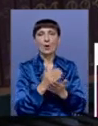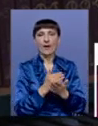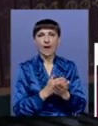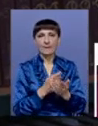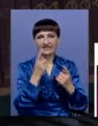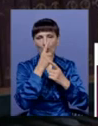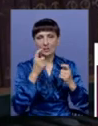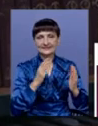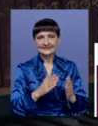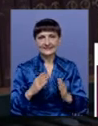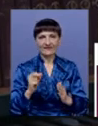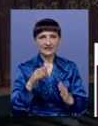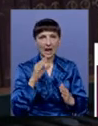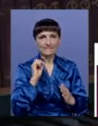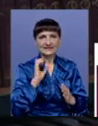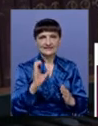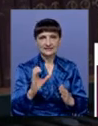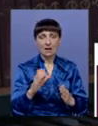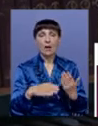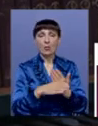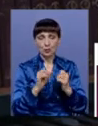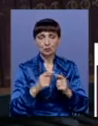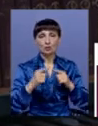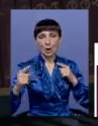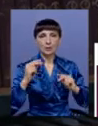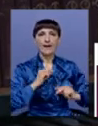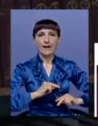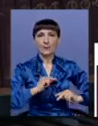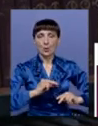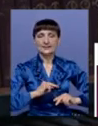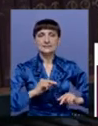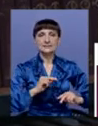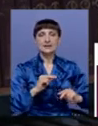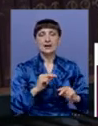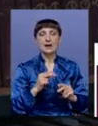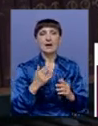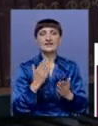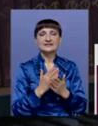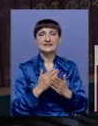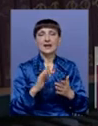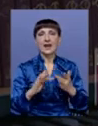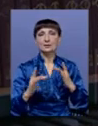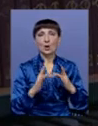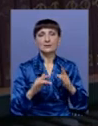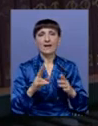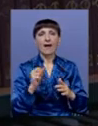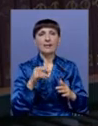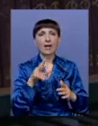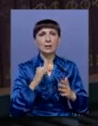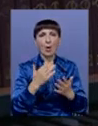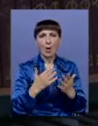информационная система «Веб-Рабис», она позволяла удаленно работать нашим сотрудникам. Это значит вести электронные каталоги,